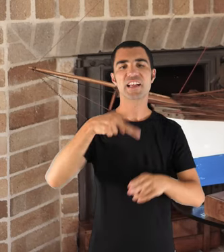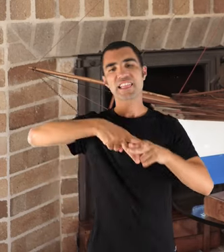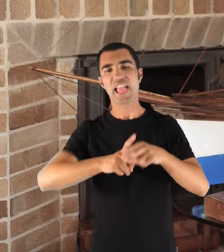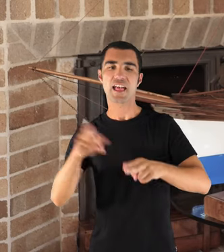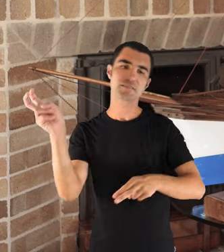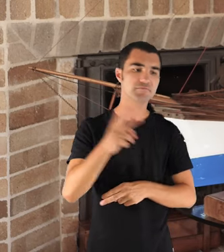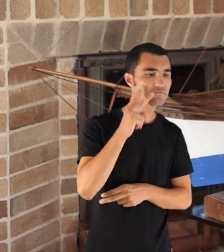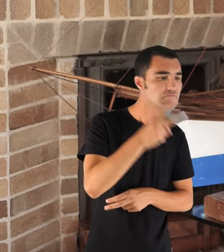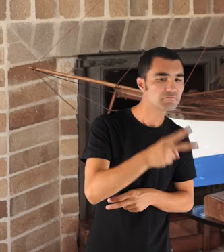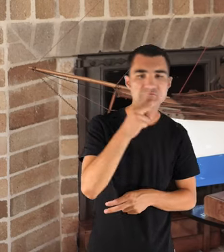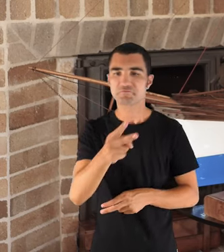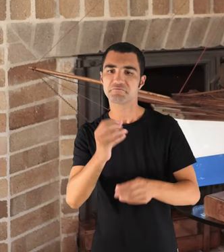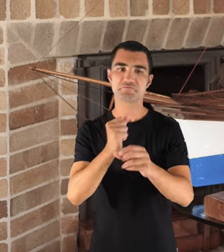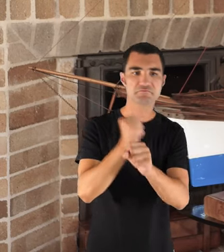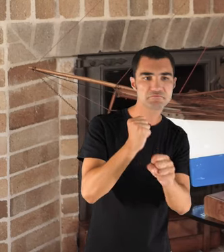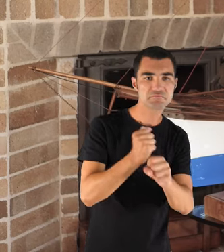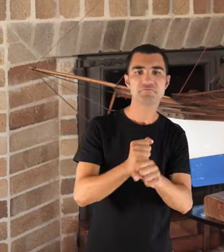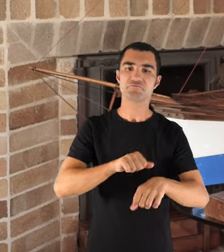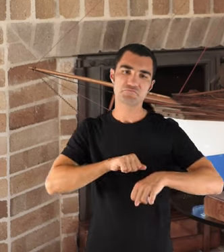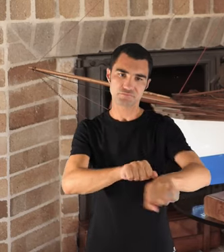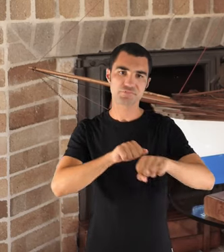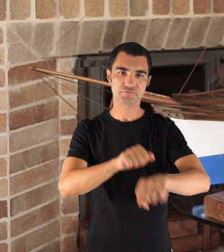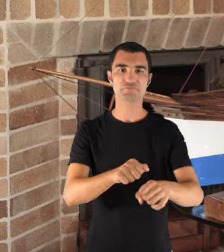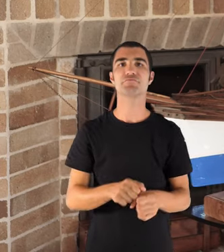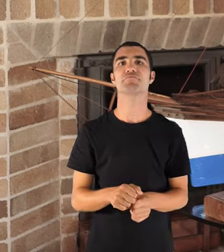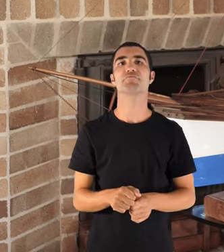I aquests lleuts pues, els fèiem entre tots tres